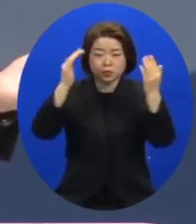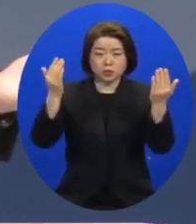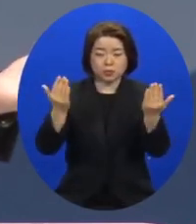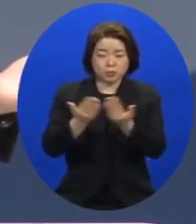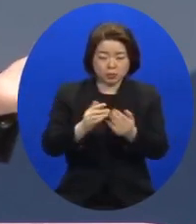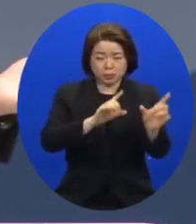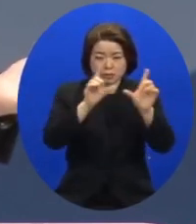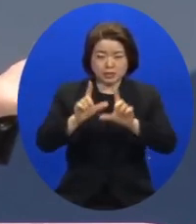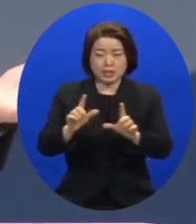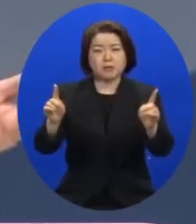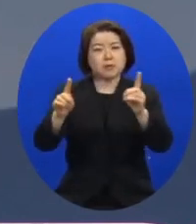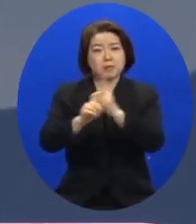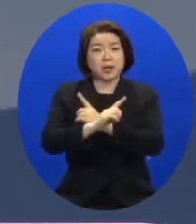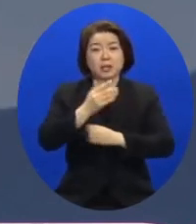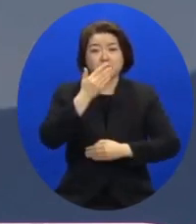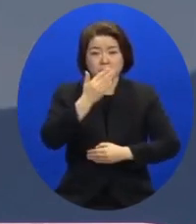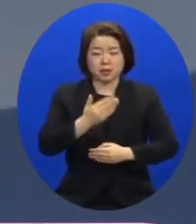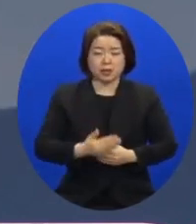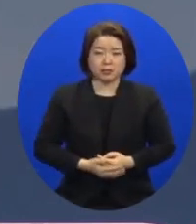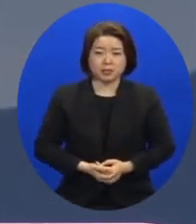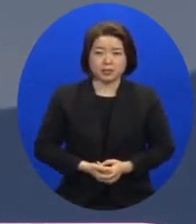뒤 밖에 줘 버리는 것입니다